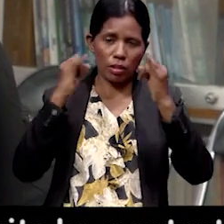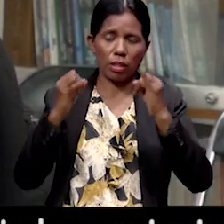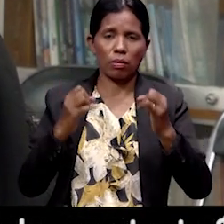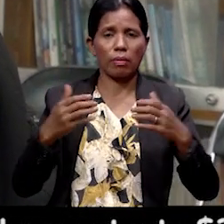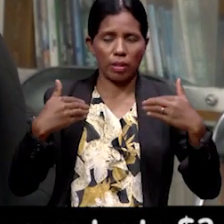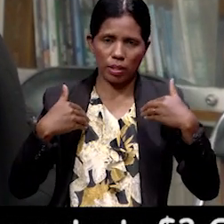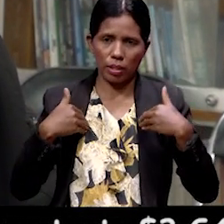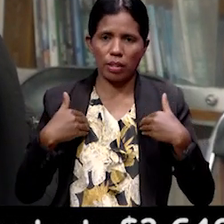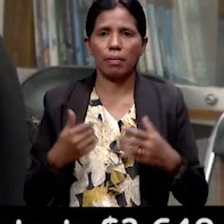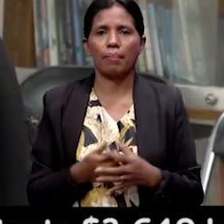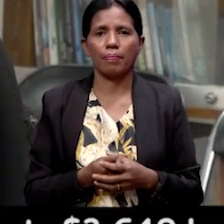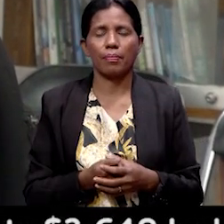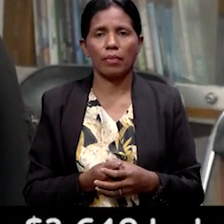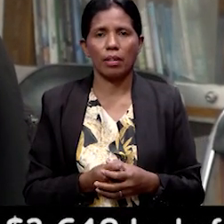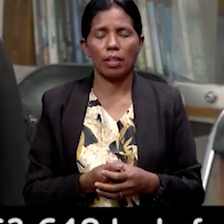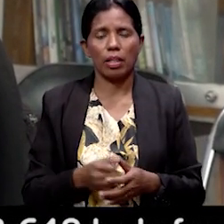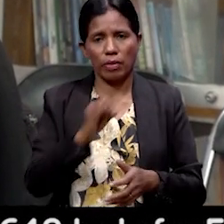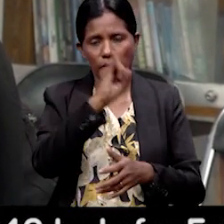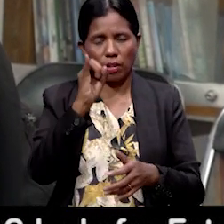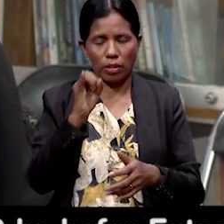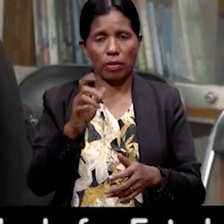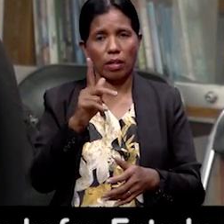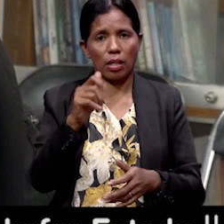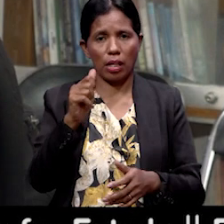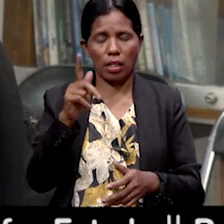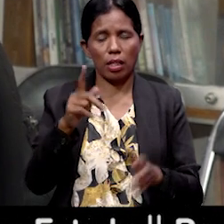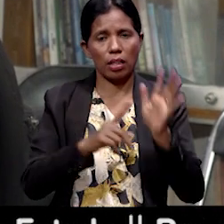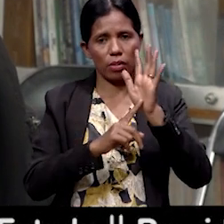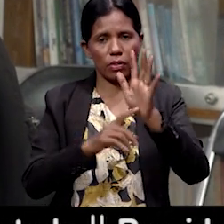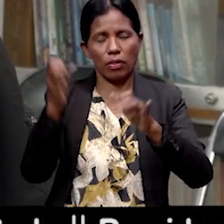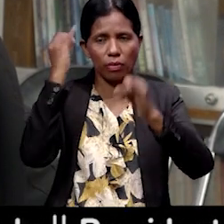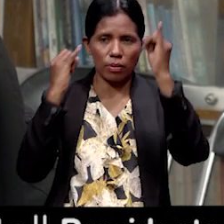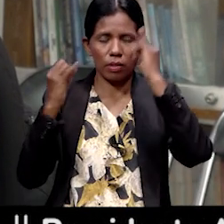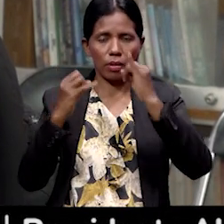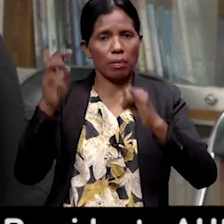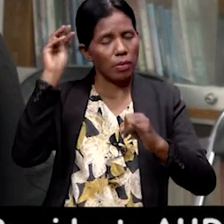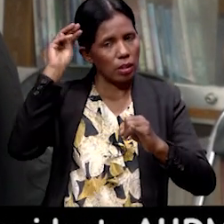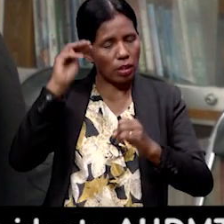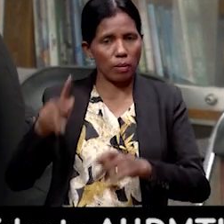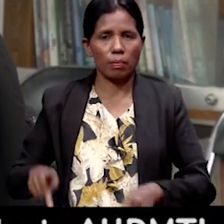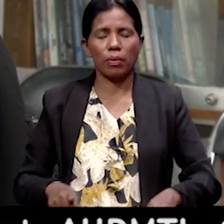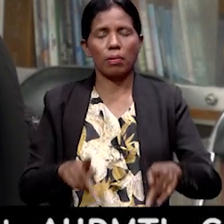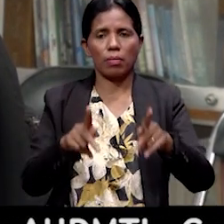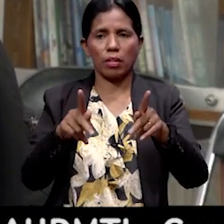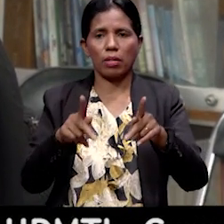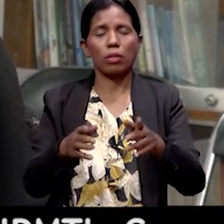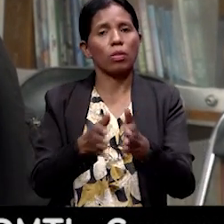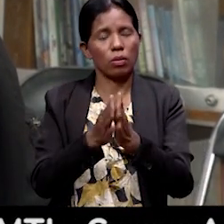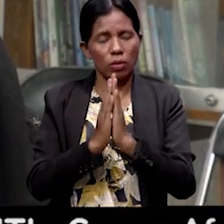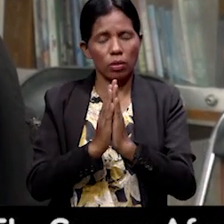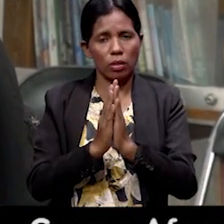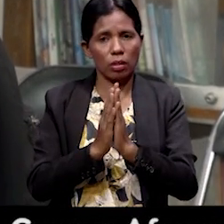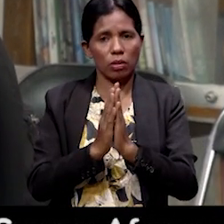antau investigador ka kanian hato informasaun ba ministeru publiku hodi husu promosaun